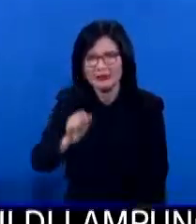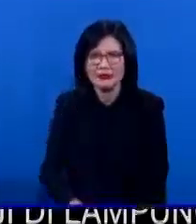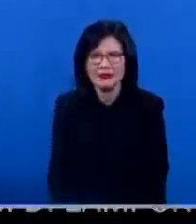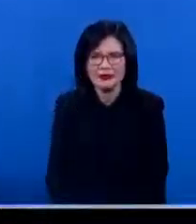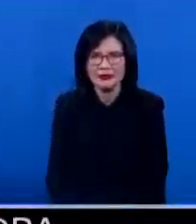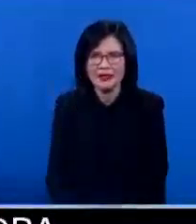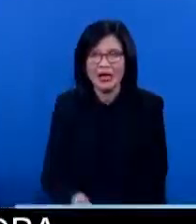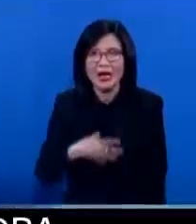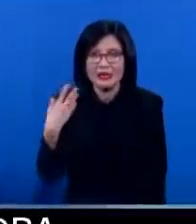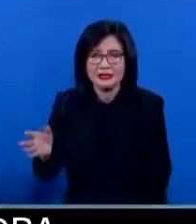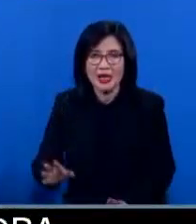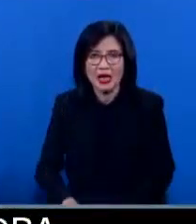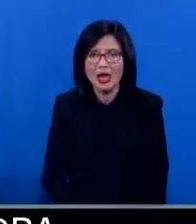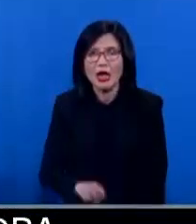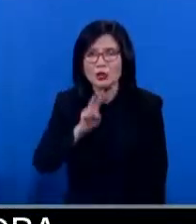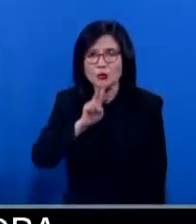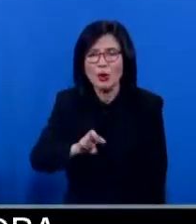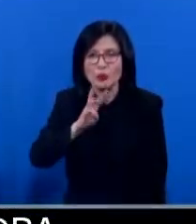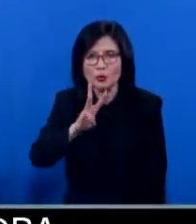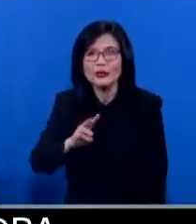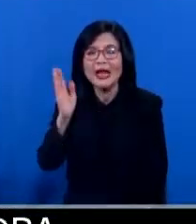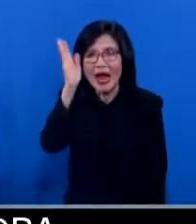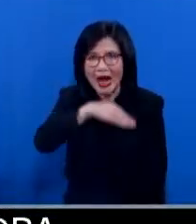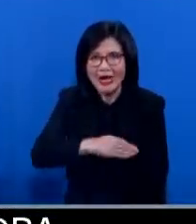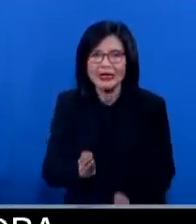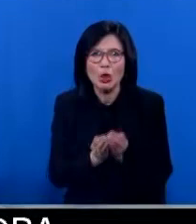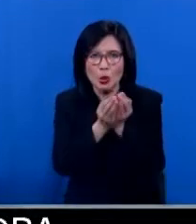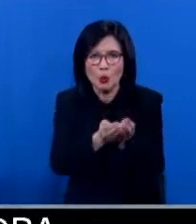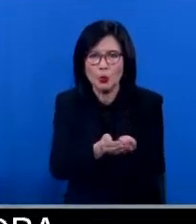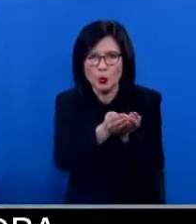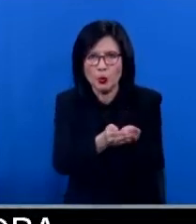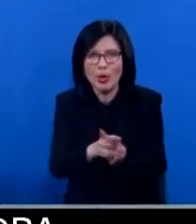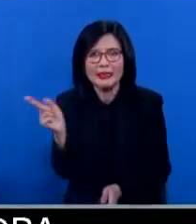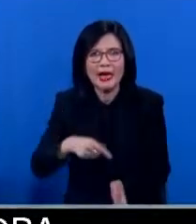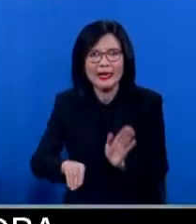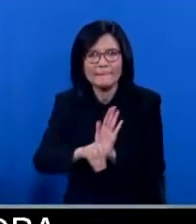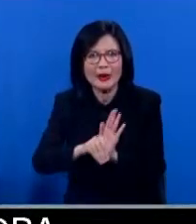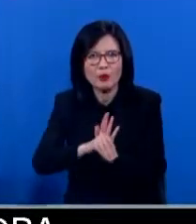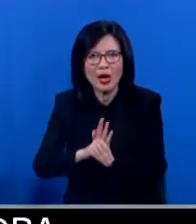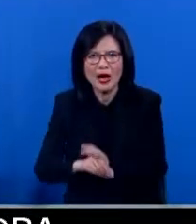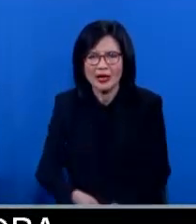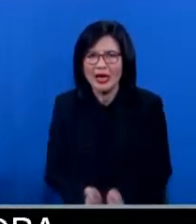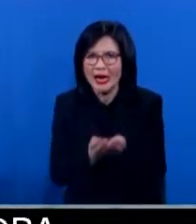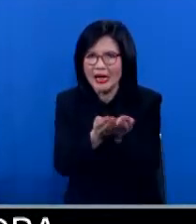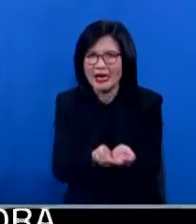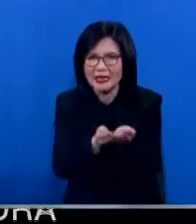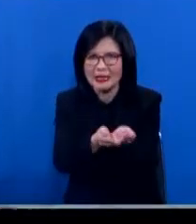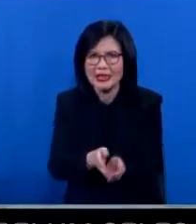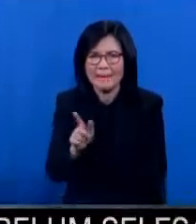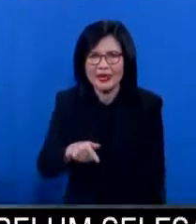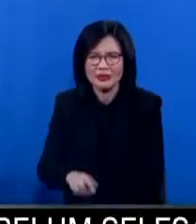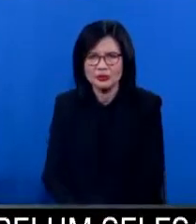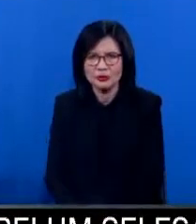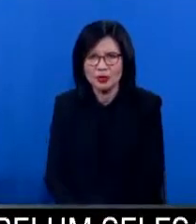Setelah melakukan perjalanan selama 23 hari dari perairan Arafura, Papua, kapal motor Pulau Kijang pencari ikan